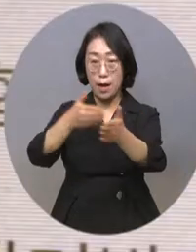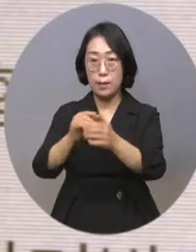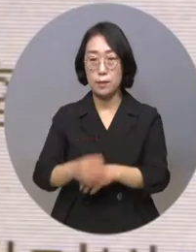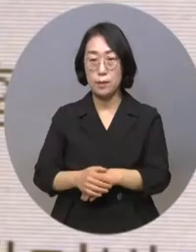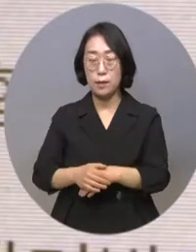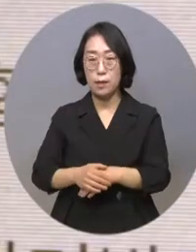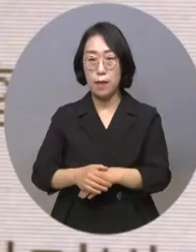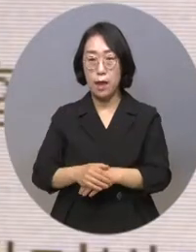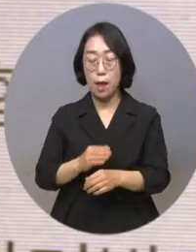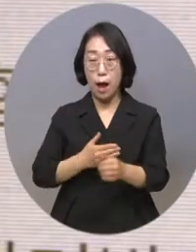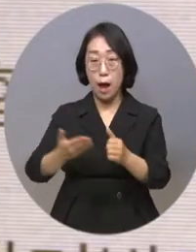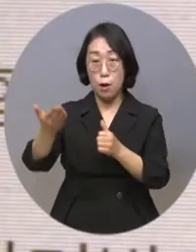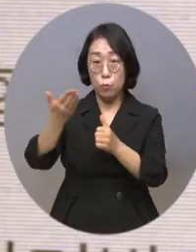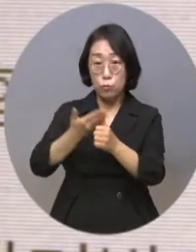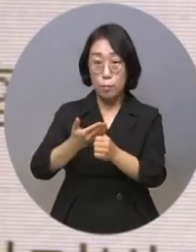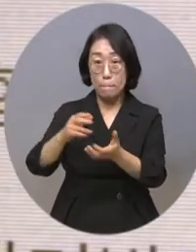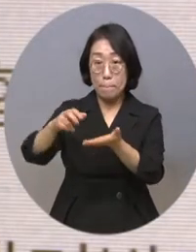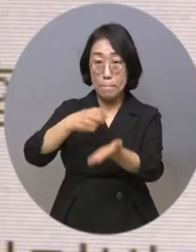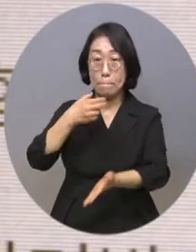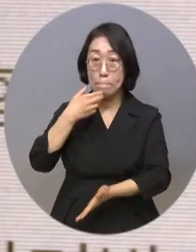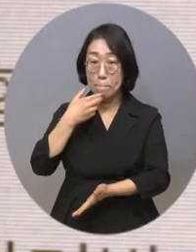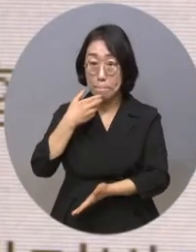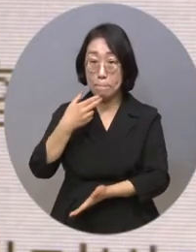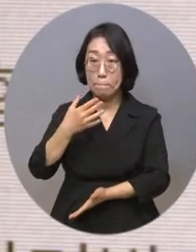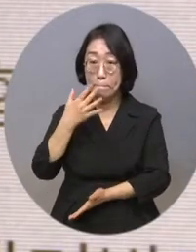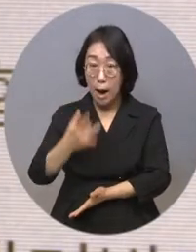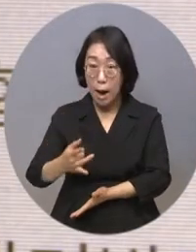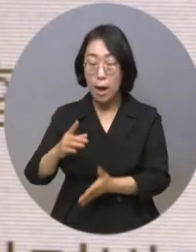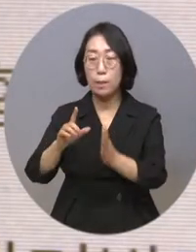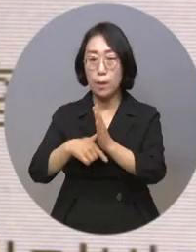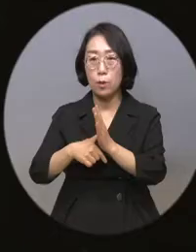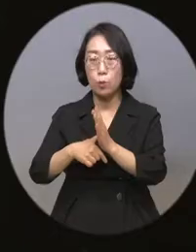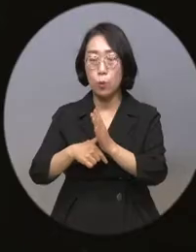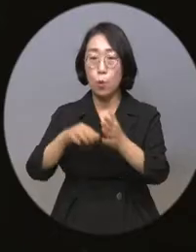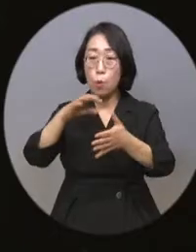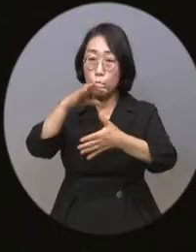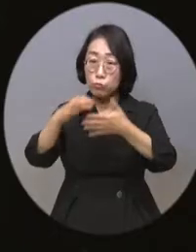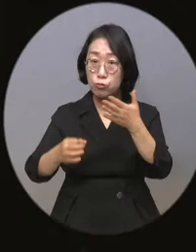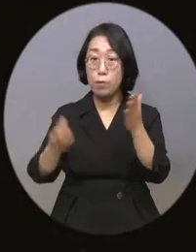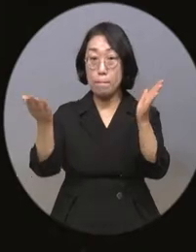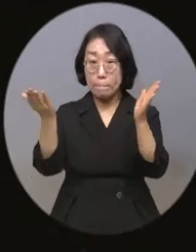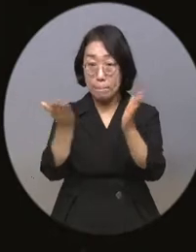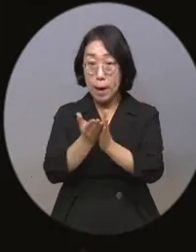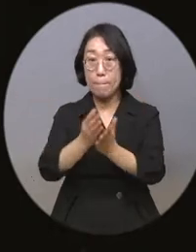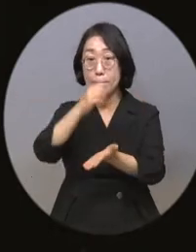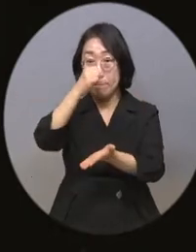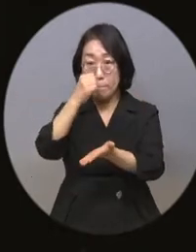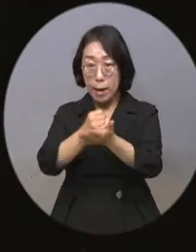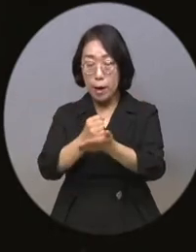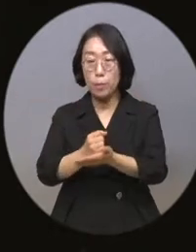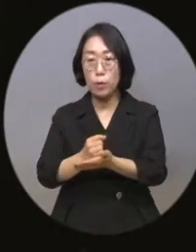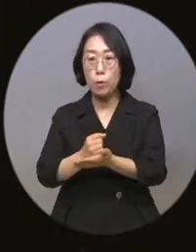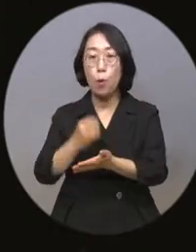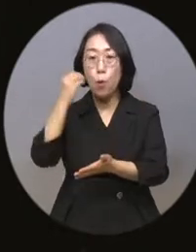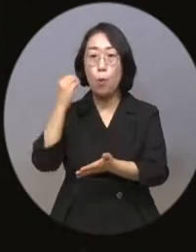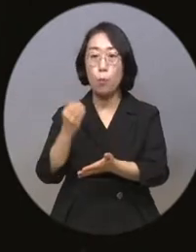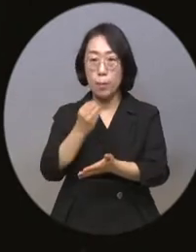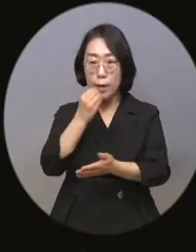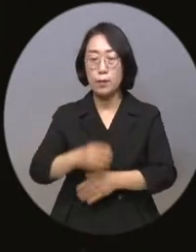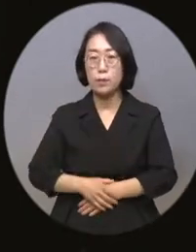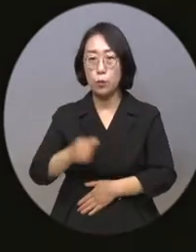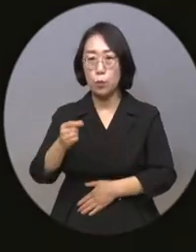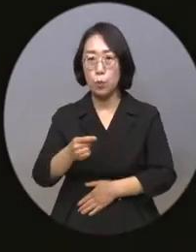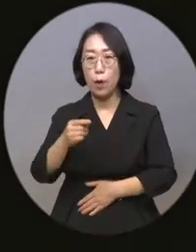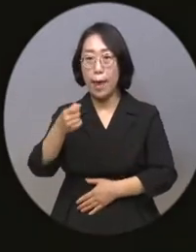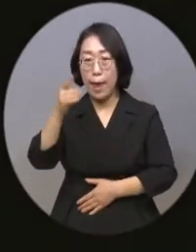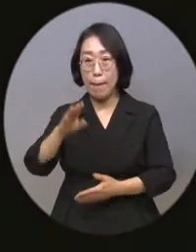신청 안내문을 받지 못한 경우에도 소득과 재산 요건을 충족하면 국세청 홈택스나 모바일 홈택스